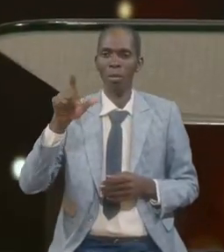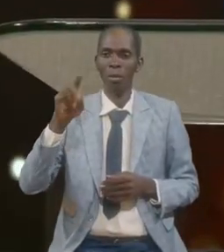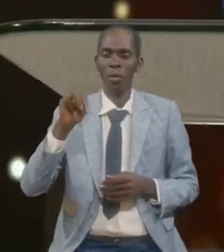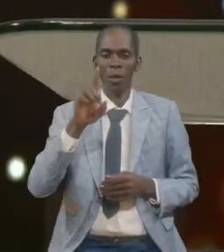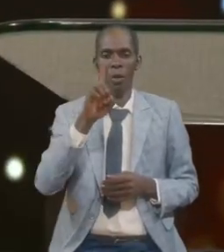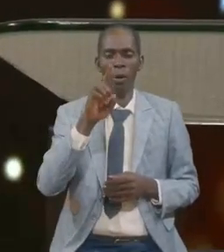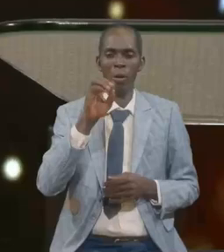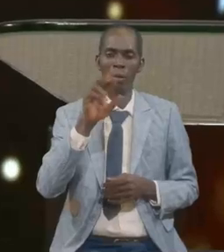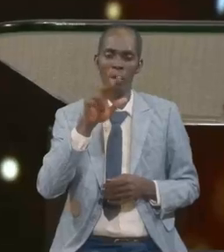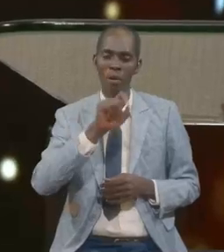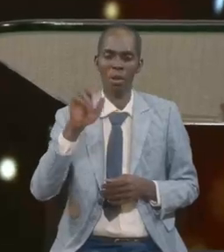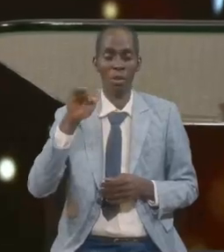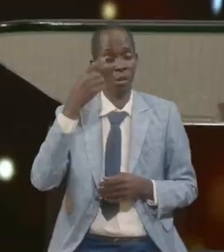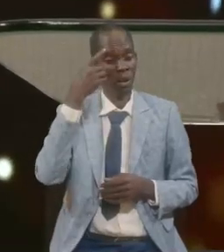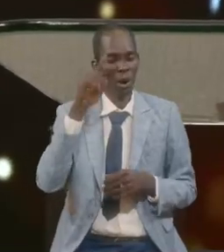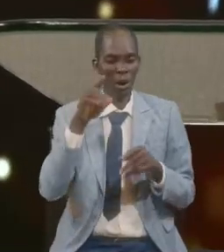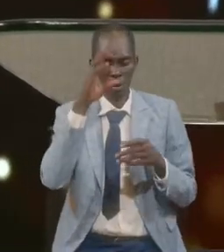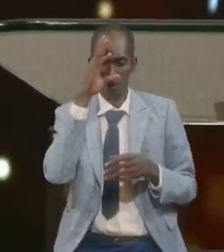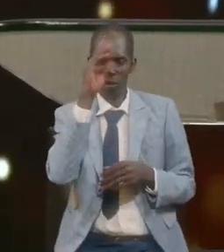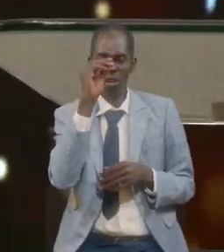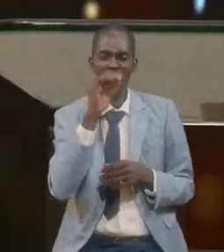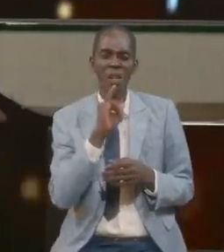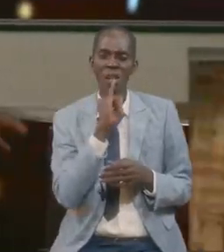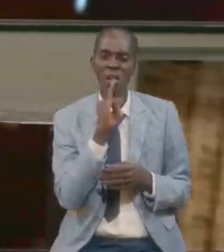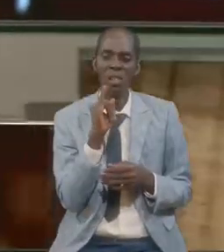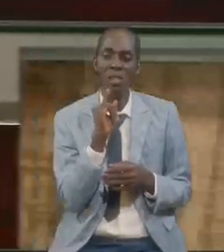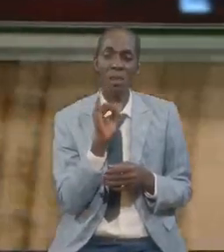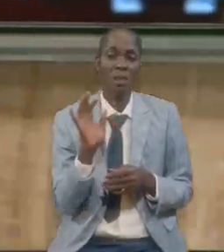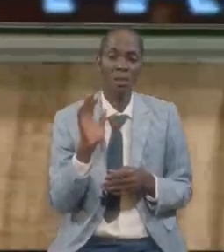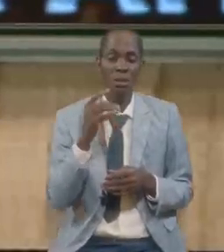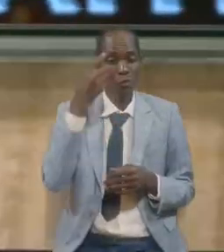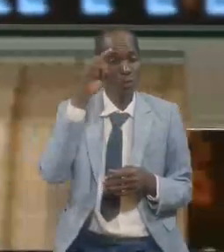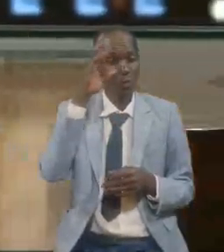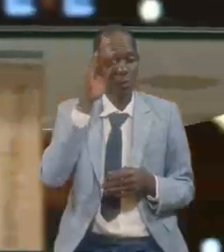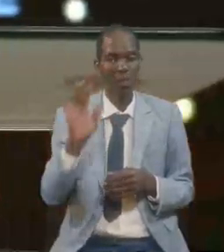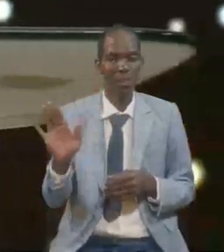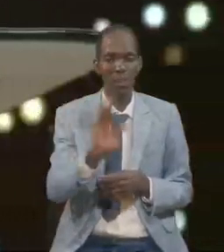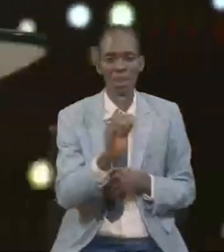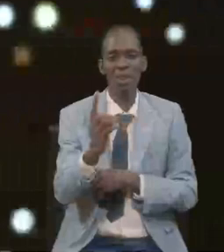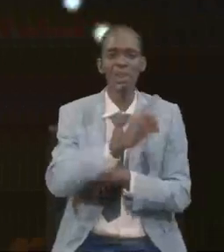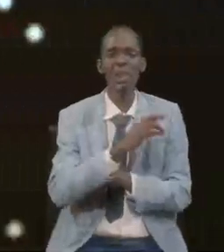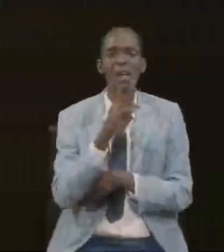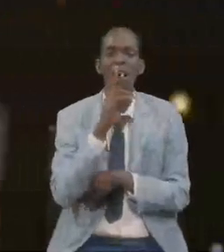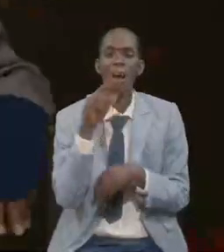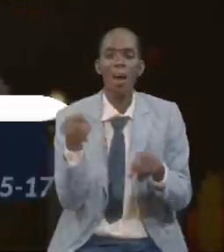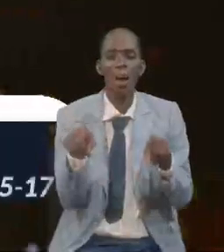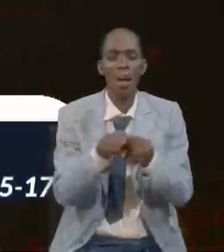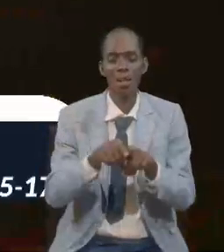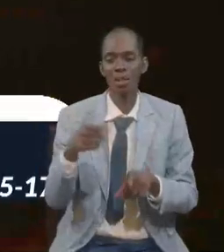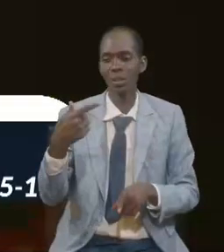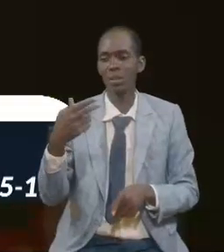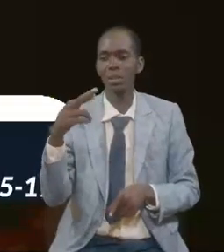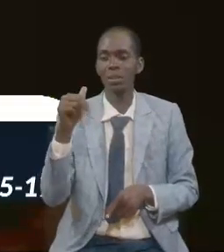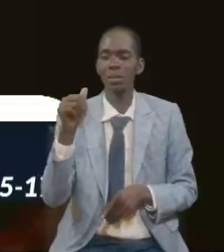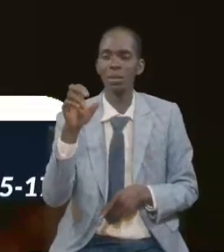Psaume 103, verset 15. L'homme, ses jours sont comme l'herbe. Vous voyez cela? L'homme, ses